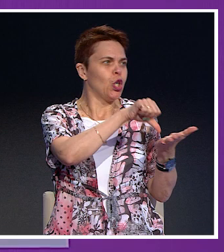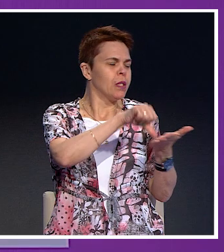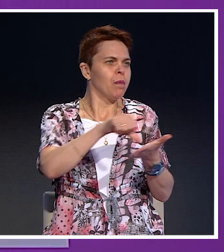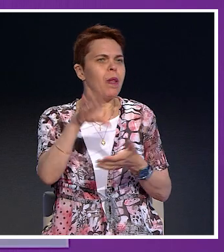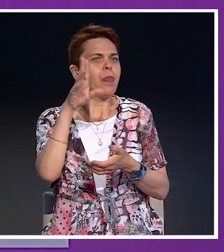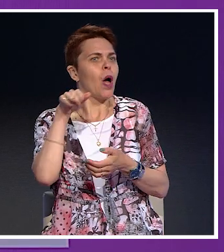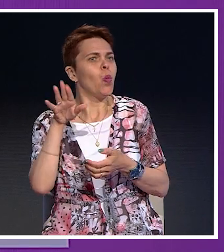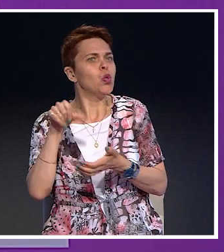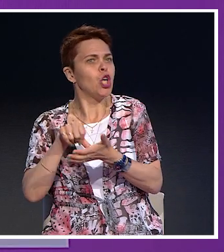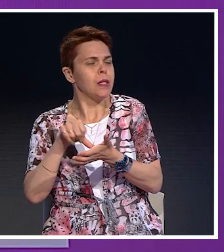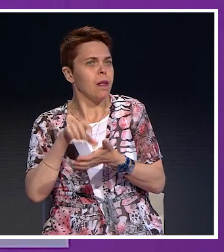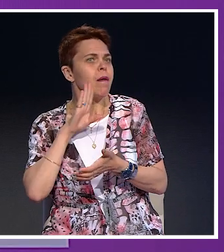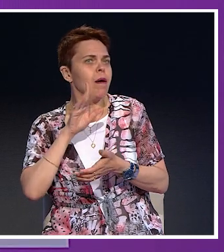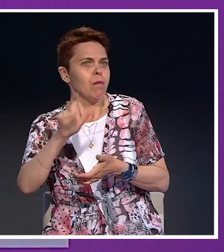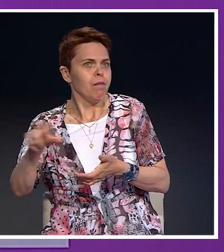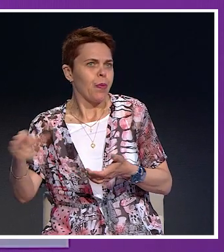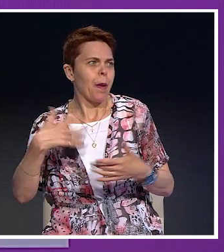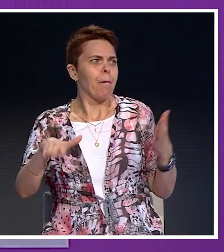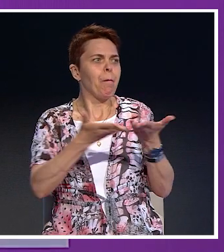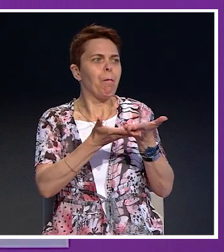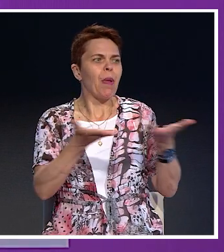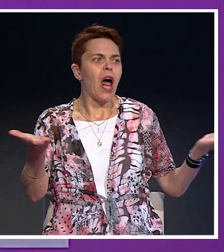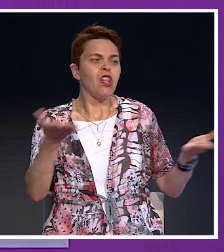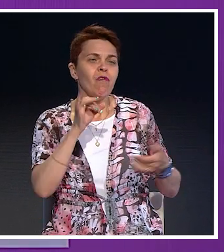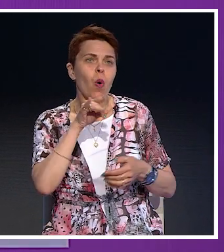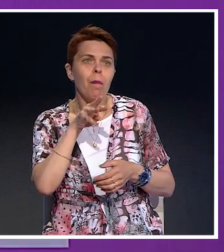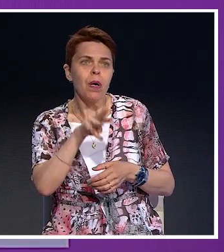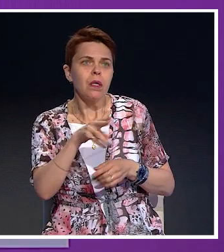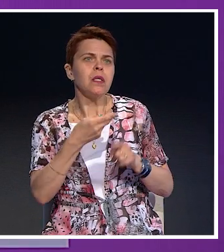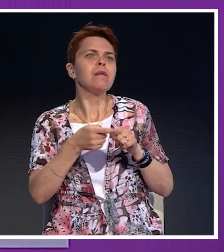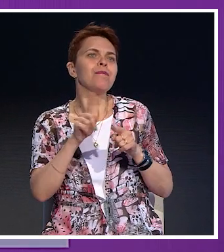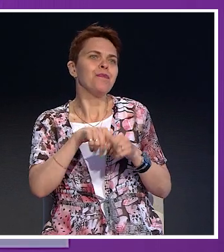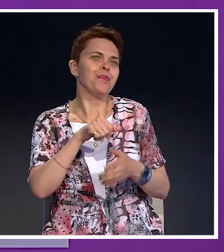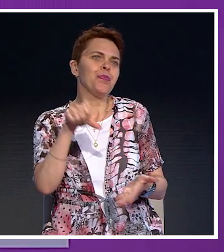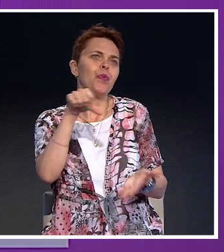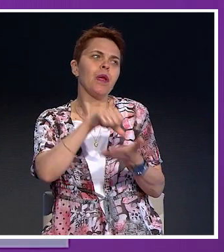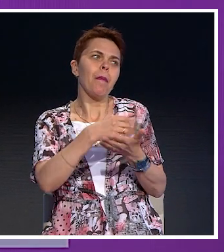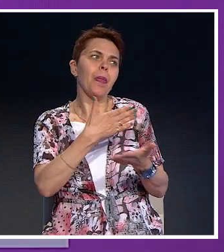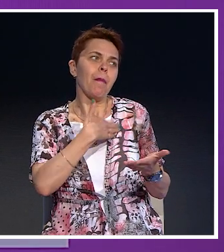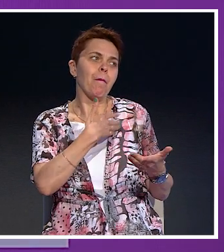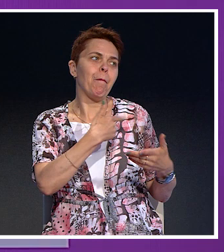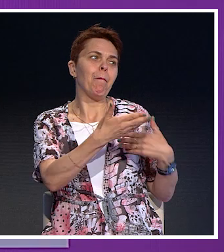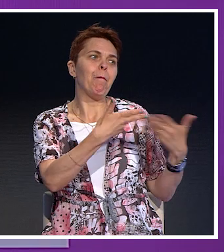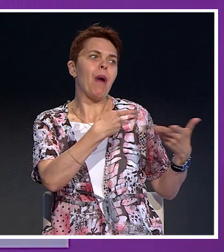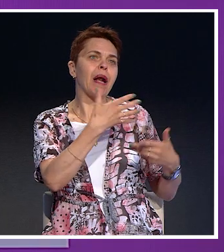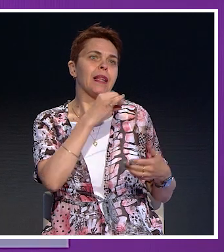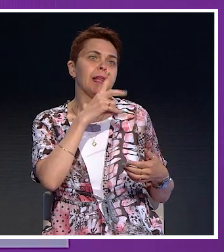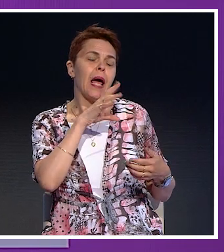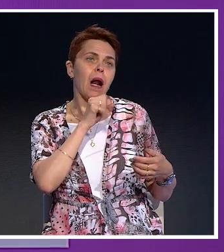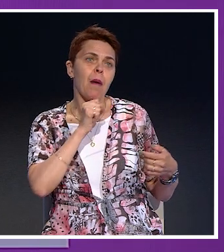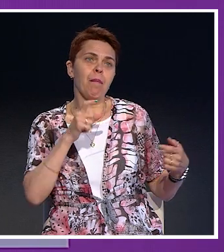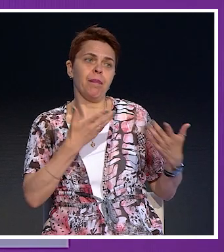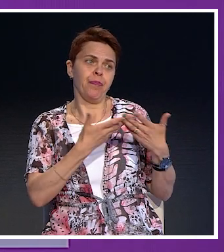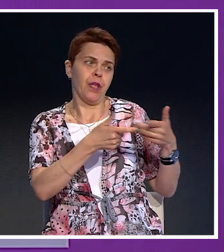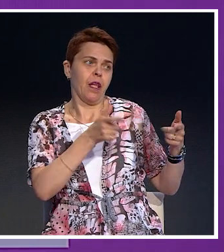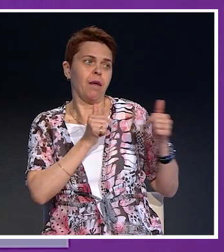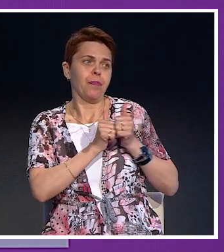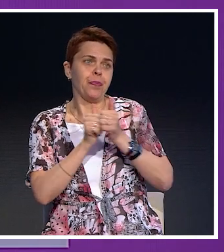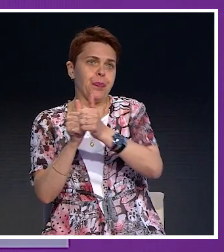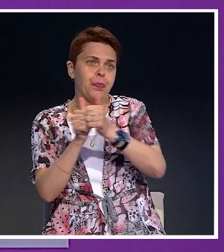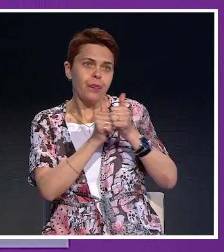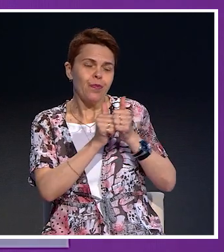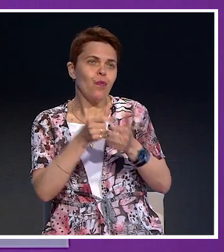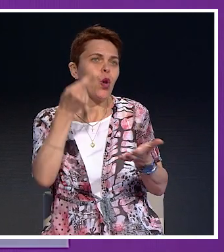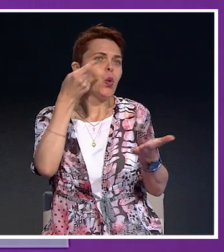учасницям наших трьох дискусійних платформ. Дякую також нашим постійним партнерам, які докладають